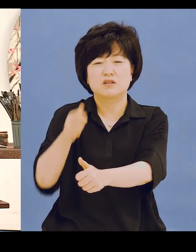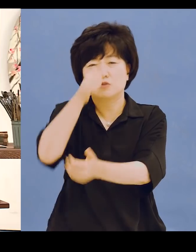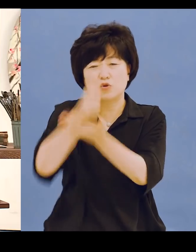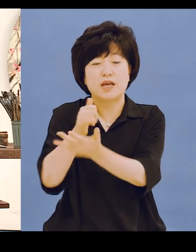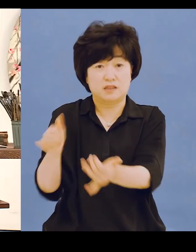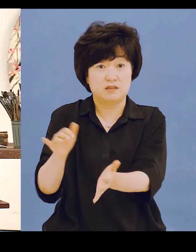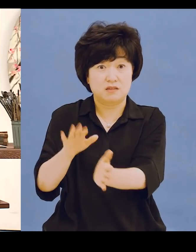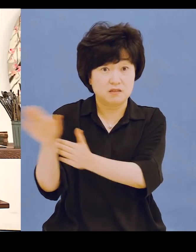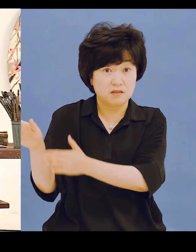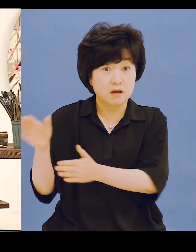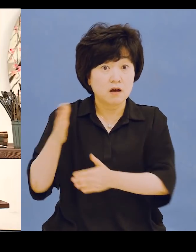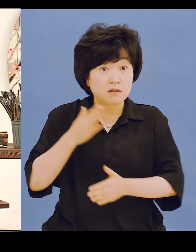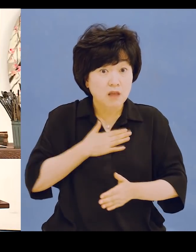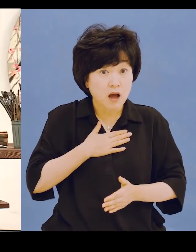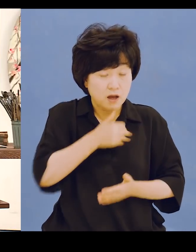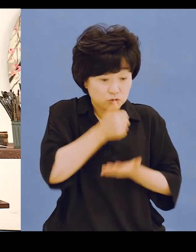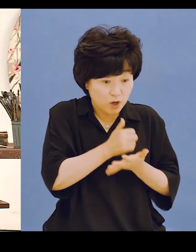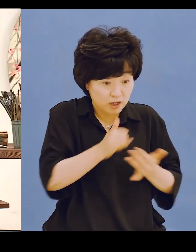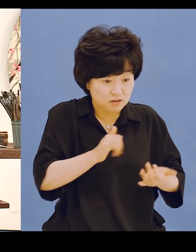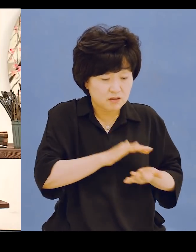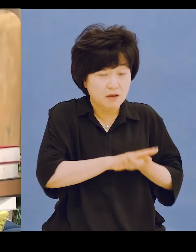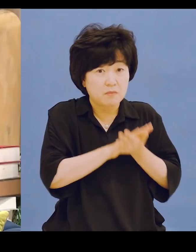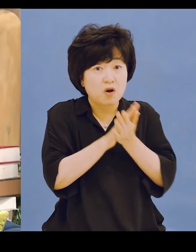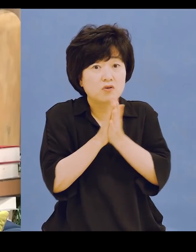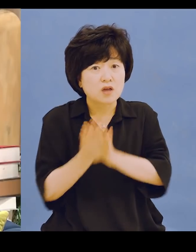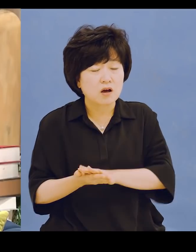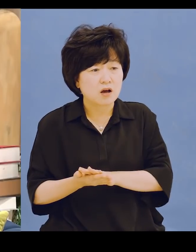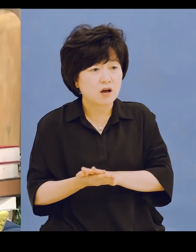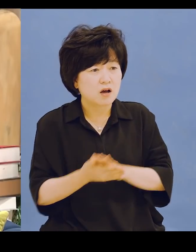것이 되는 거예요. 네, 그러고 난 다음에